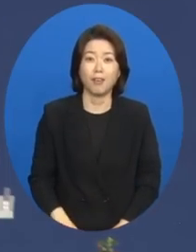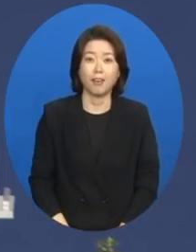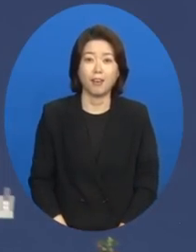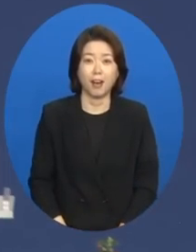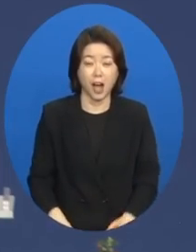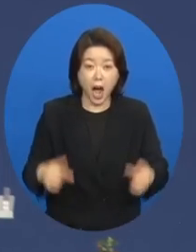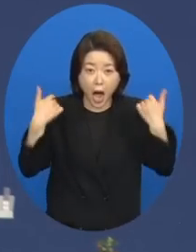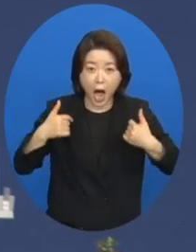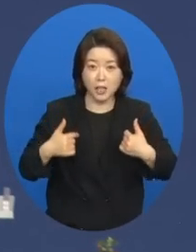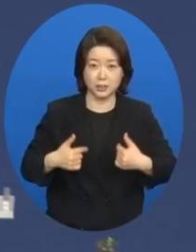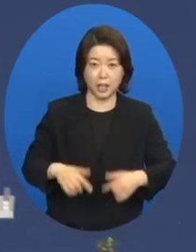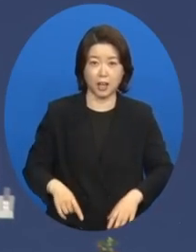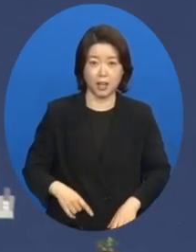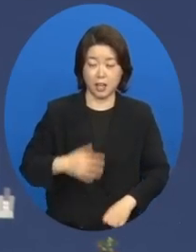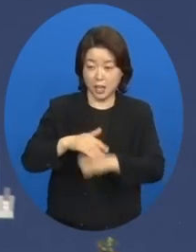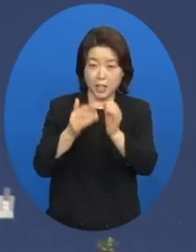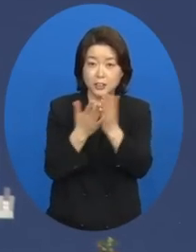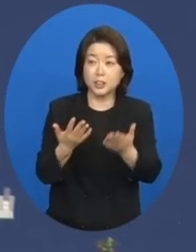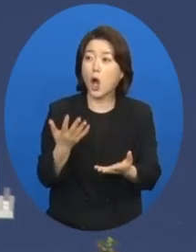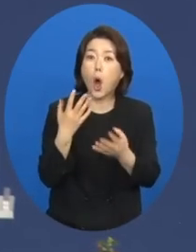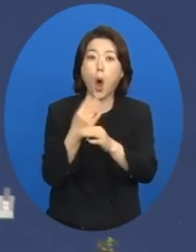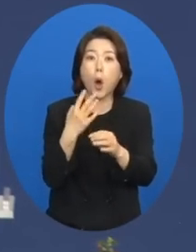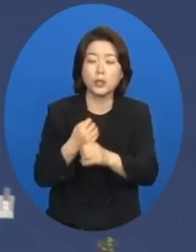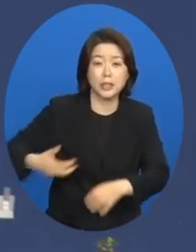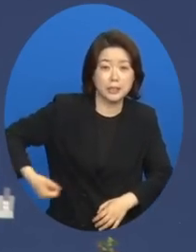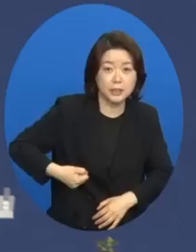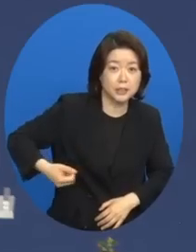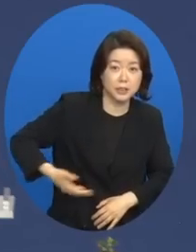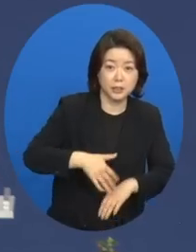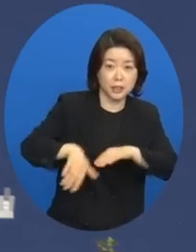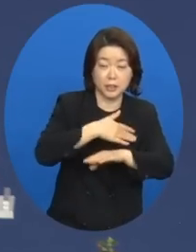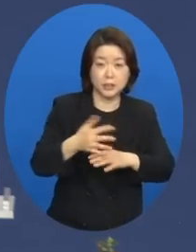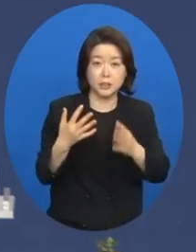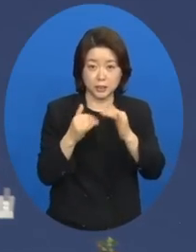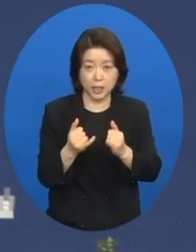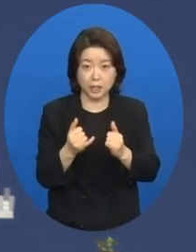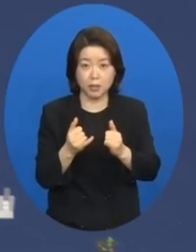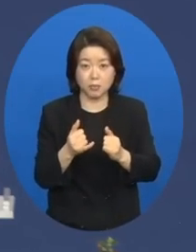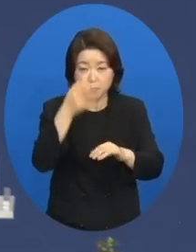아니 늘 항상 성경을 언제나 이렇게 들고 다니시는 분 죄송한데